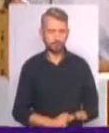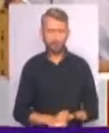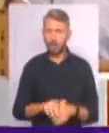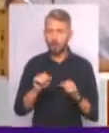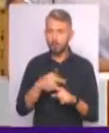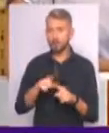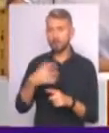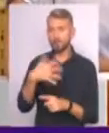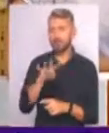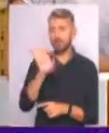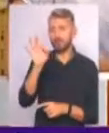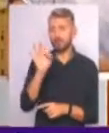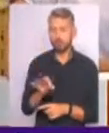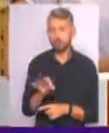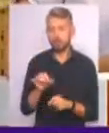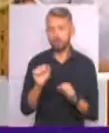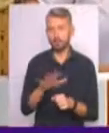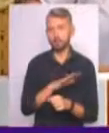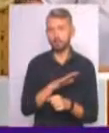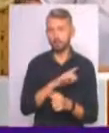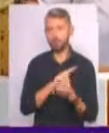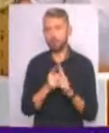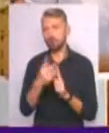оці 54% перейти там в